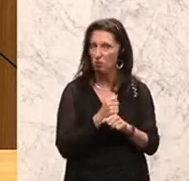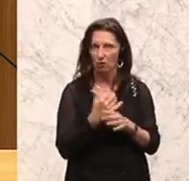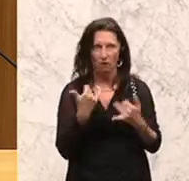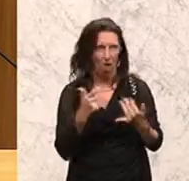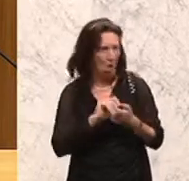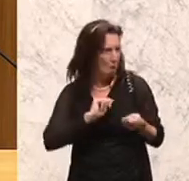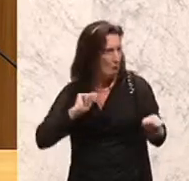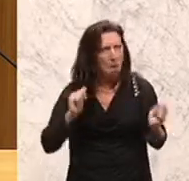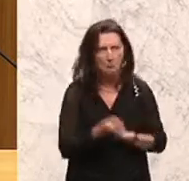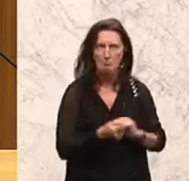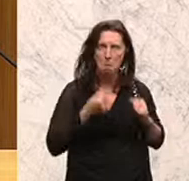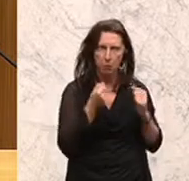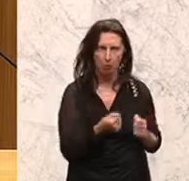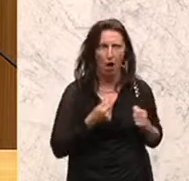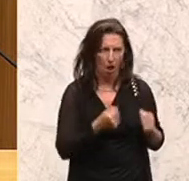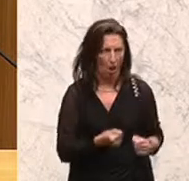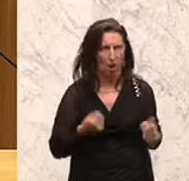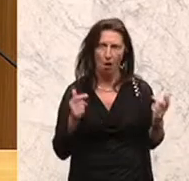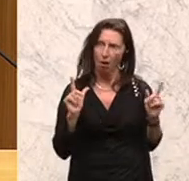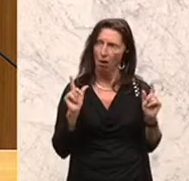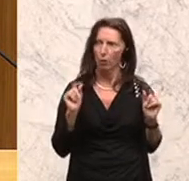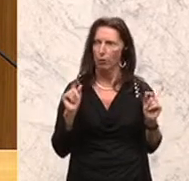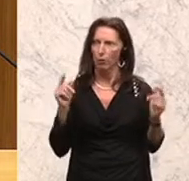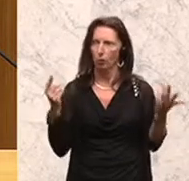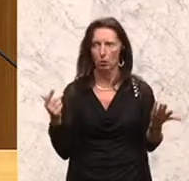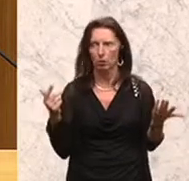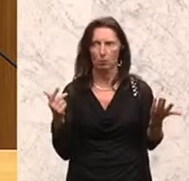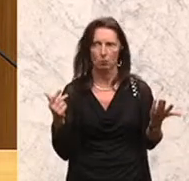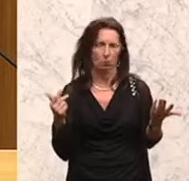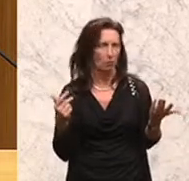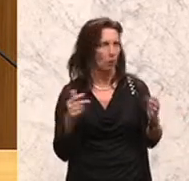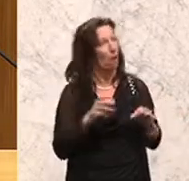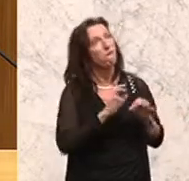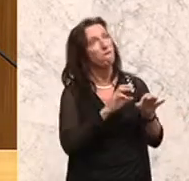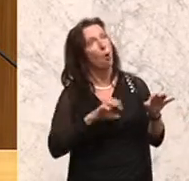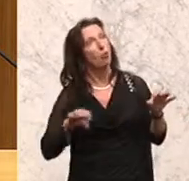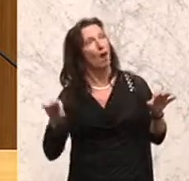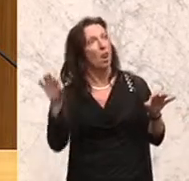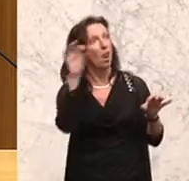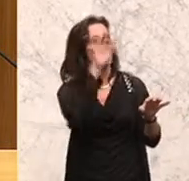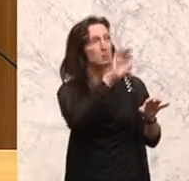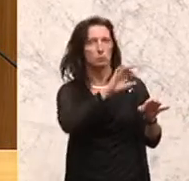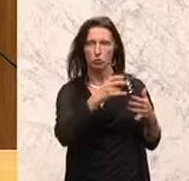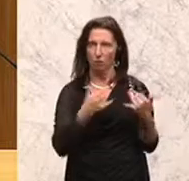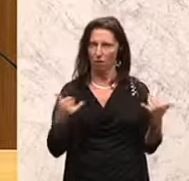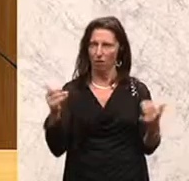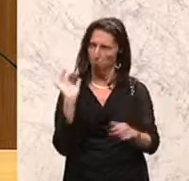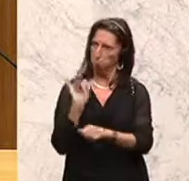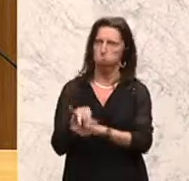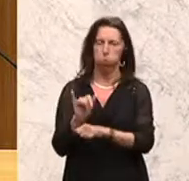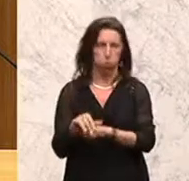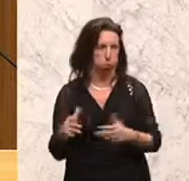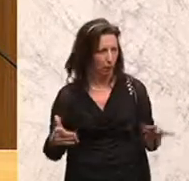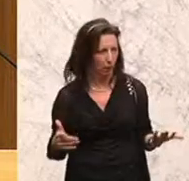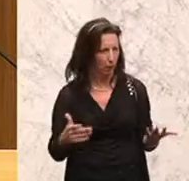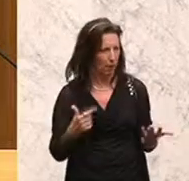vergewaltigt wird und dass man schlicht und einfach Grundsätze eben auch wie den Föderalismus, wenn man das hier so über den Haufen wirft. Ich frage